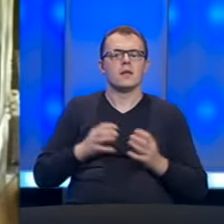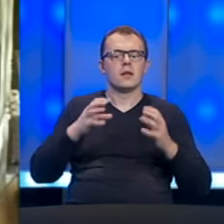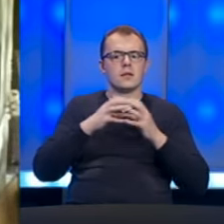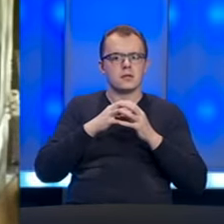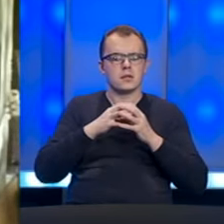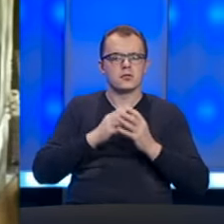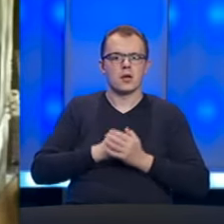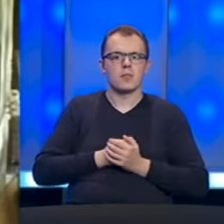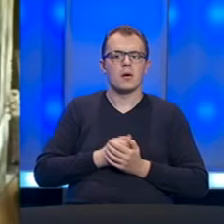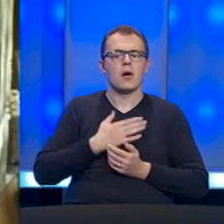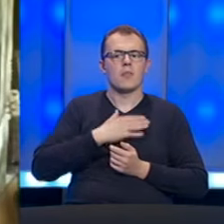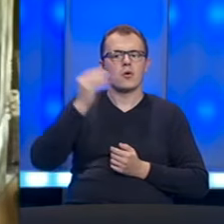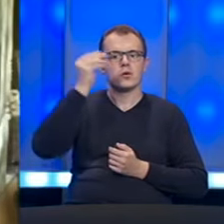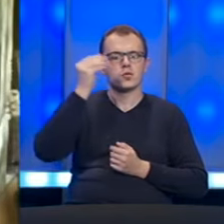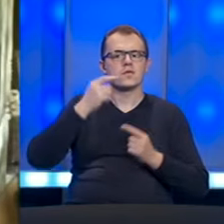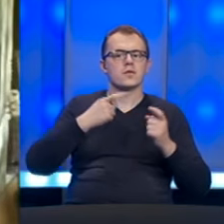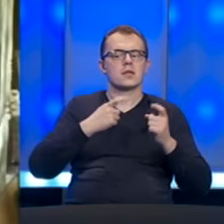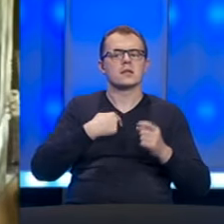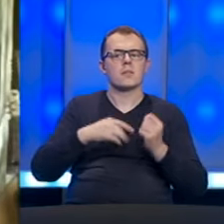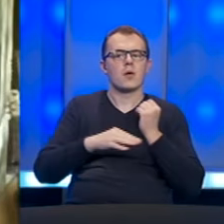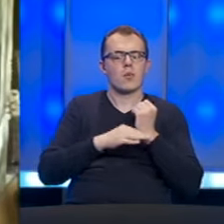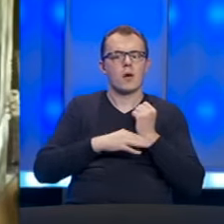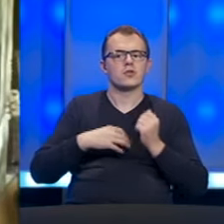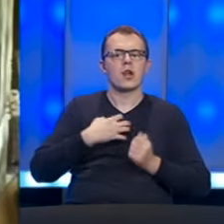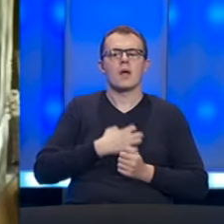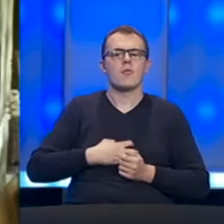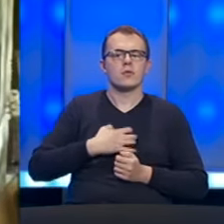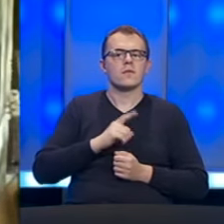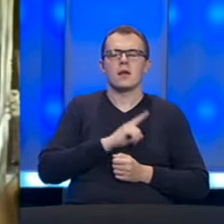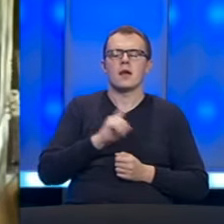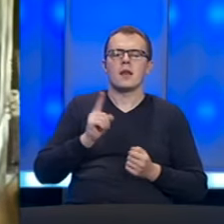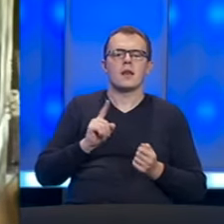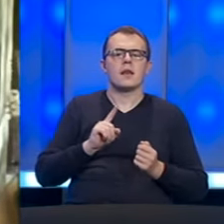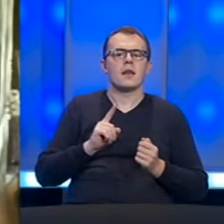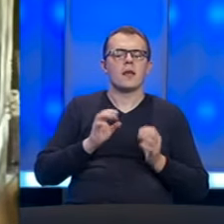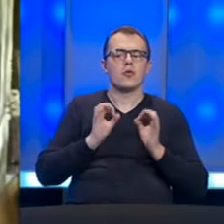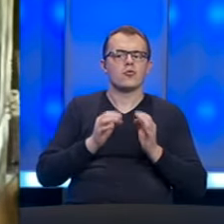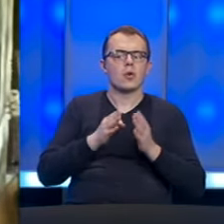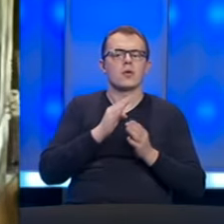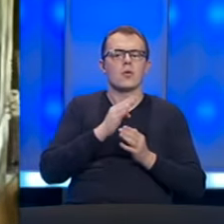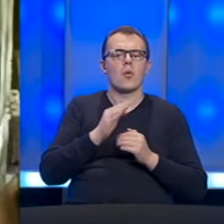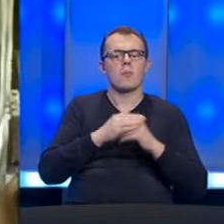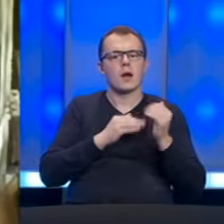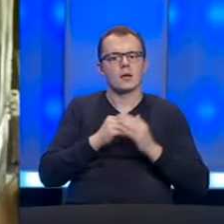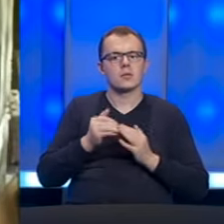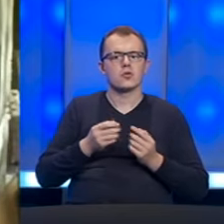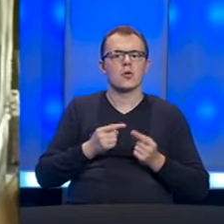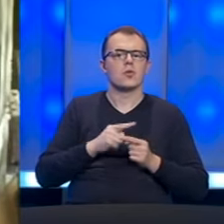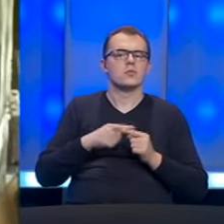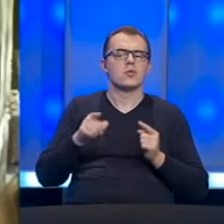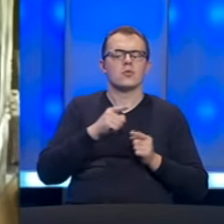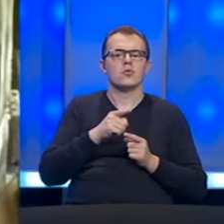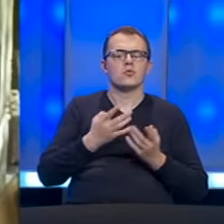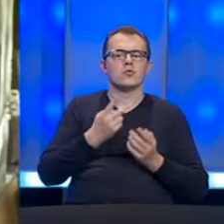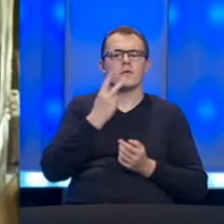Team. Moje iskustvo iz rata mi pomaže emotivno, ne toliko ne toliko praktično, pošto je